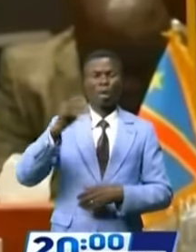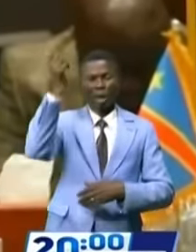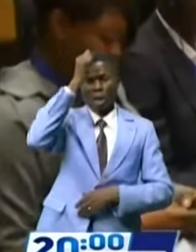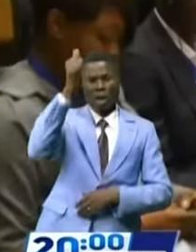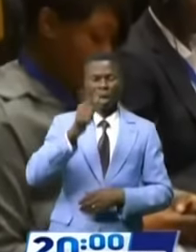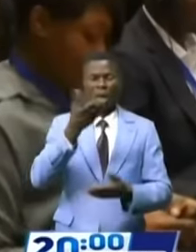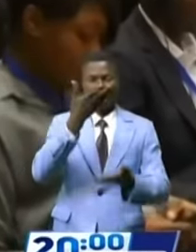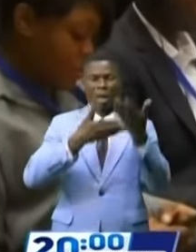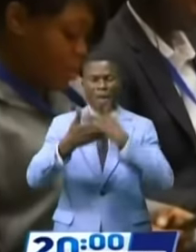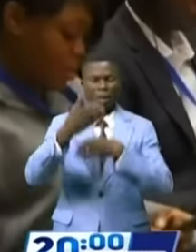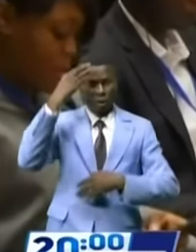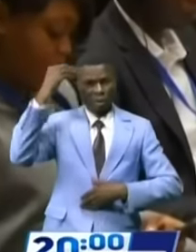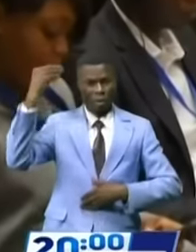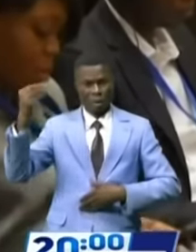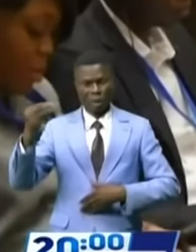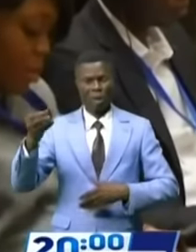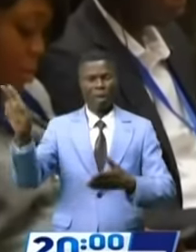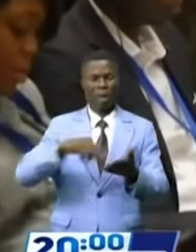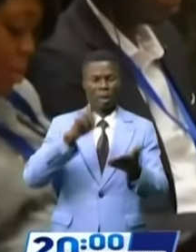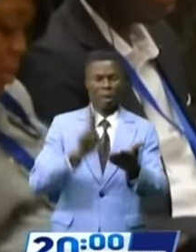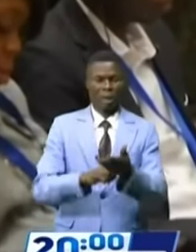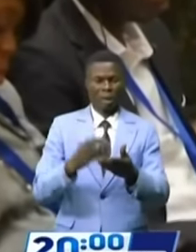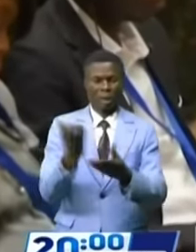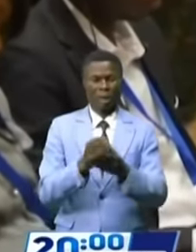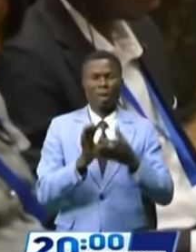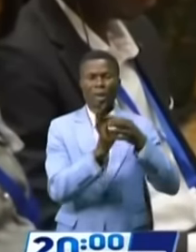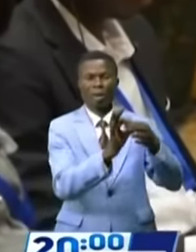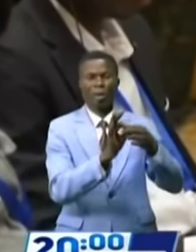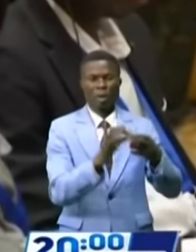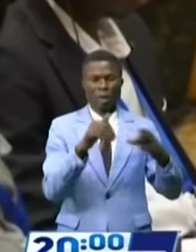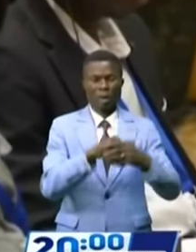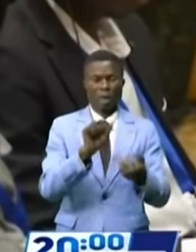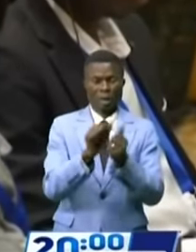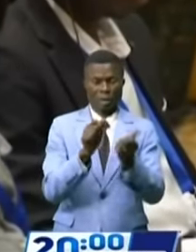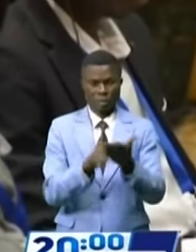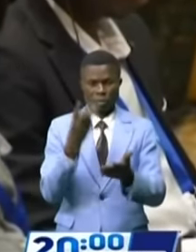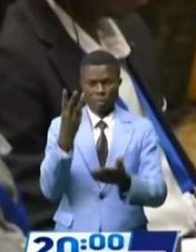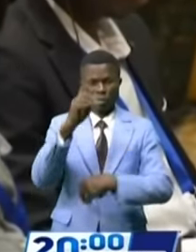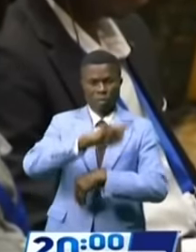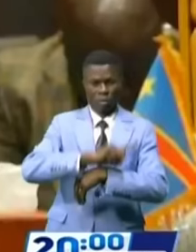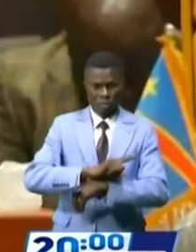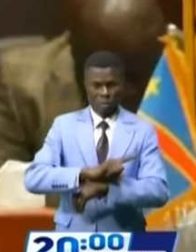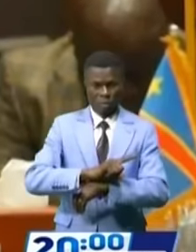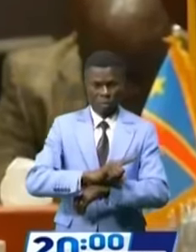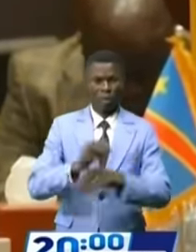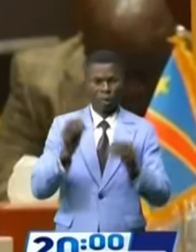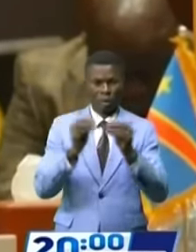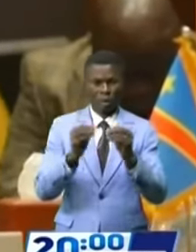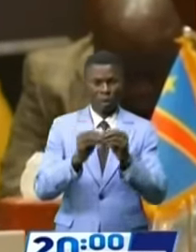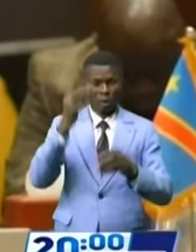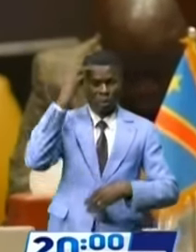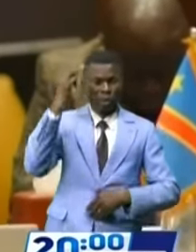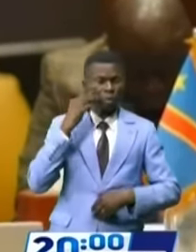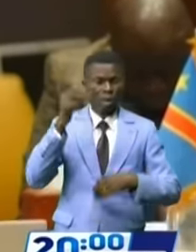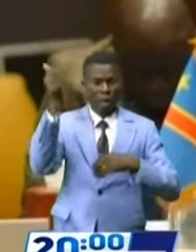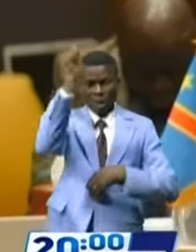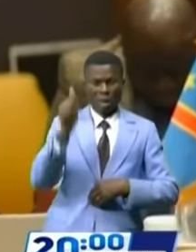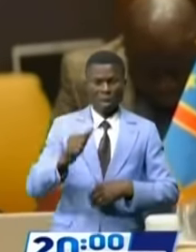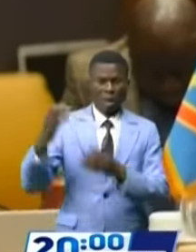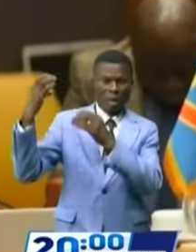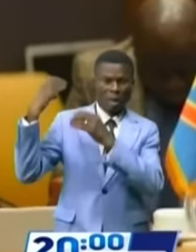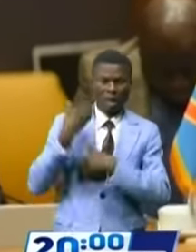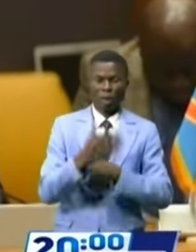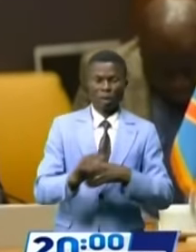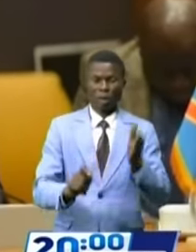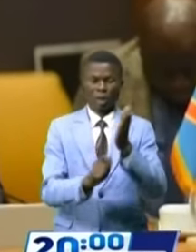d'échanger d'expériences et de signer des accords de coopération dans ces domaines. Trois jours durant, la réunion des ministres africains en charge de